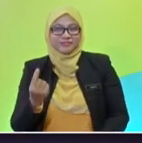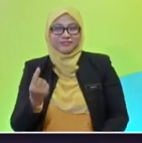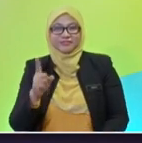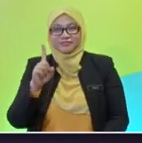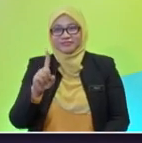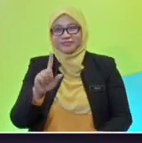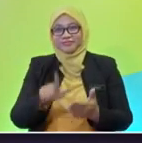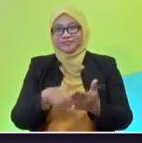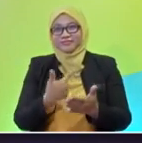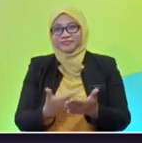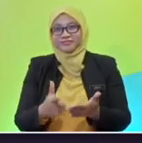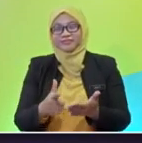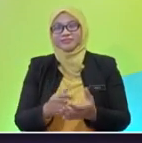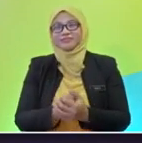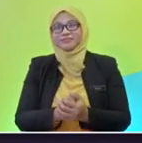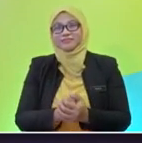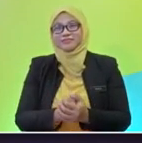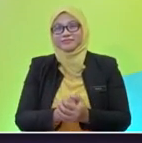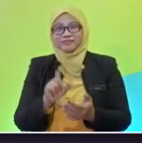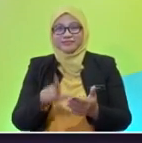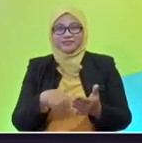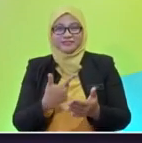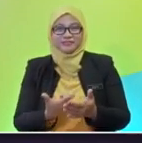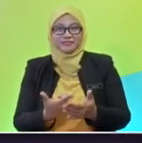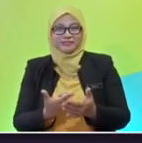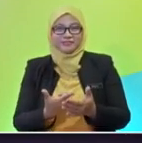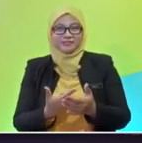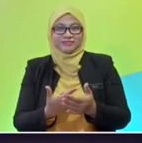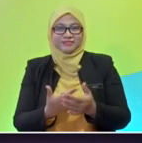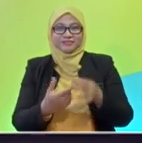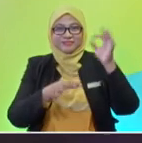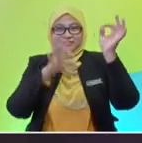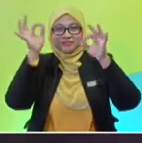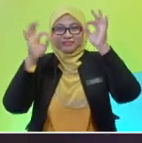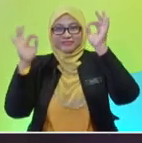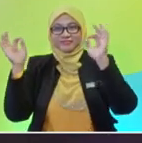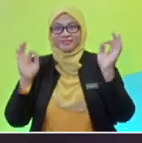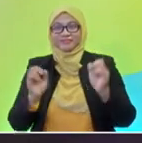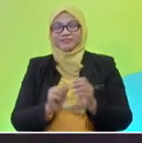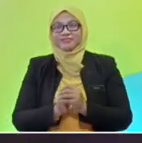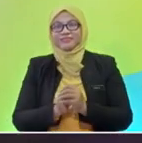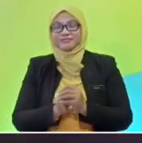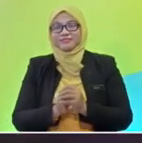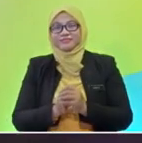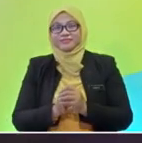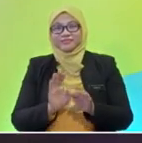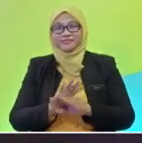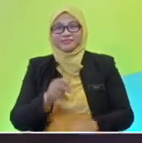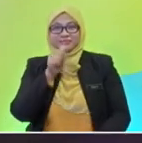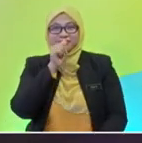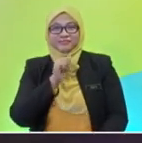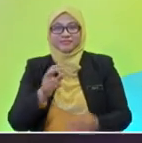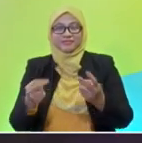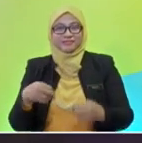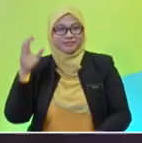iaitu irama hiasan. Irama hiasan. Baik, Cikgu. Saya dah tak sabar-sabar nak dengar ni. Saya pasti kawan-kawan saya di